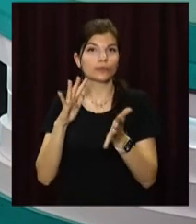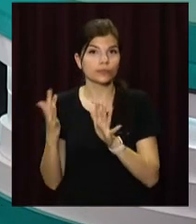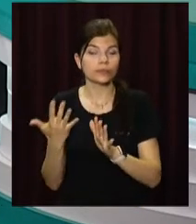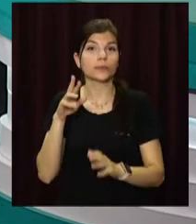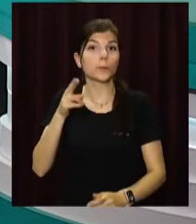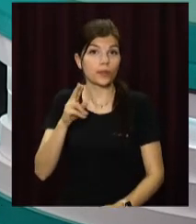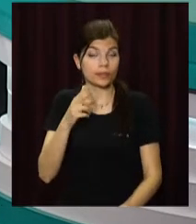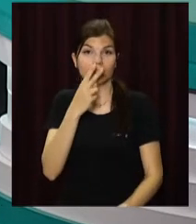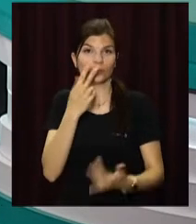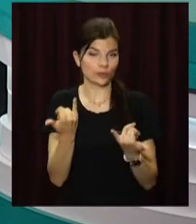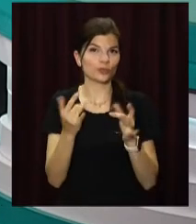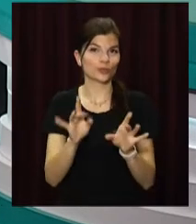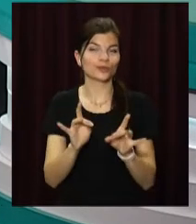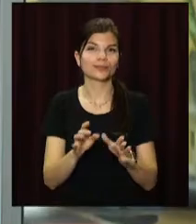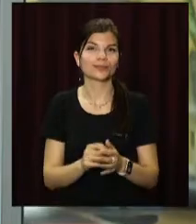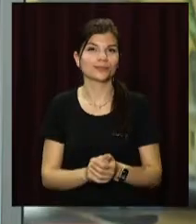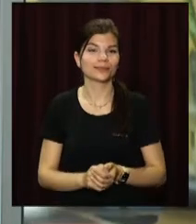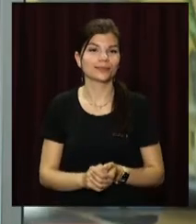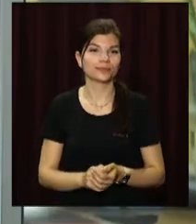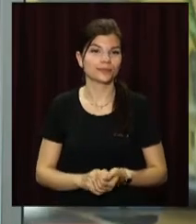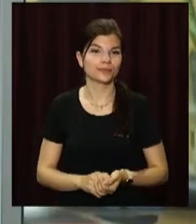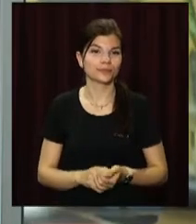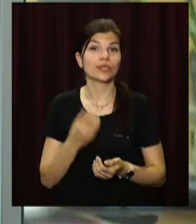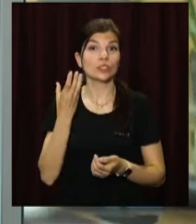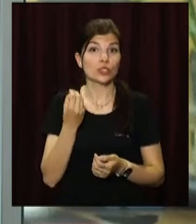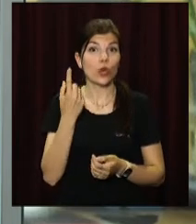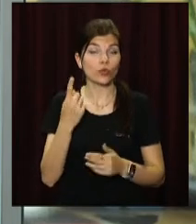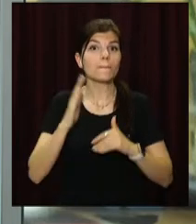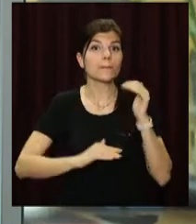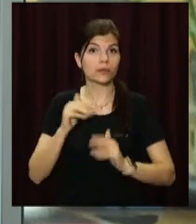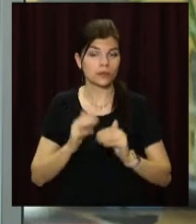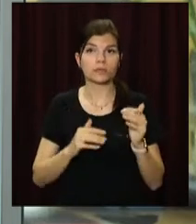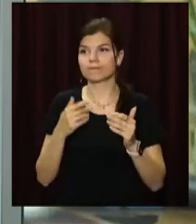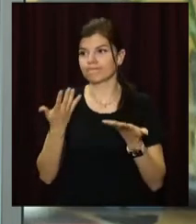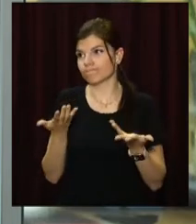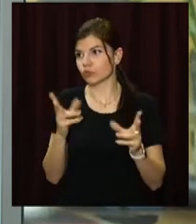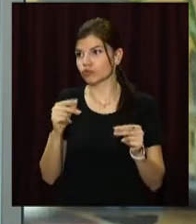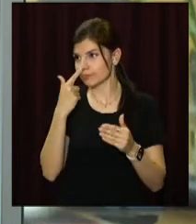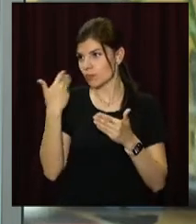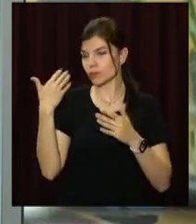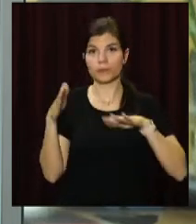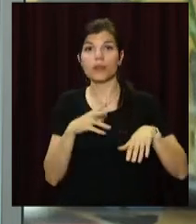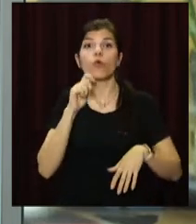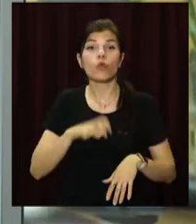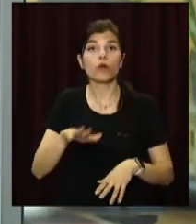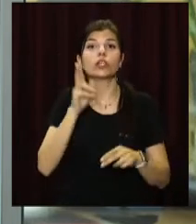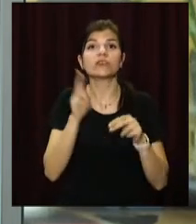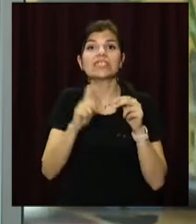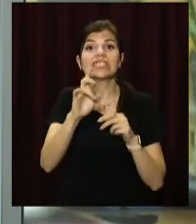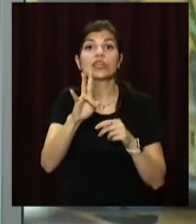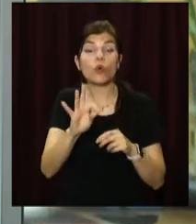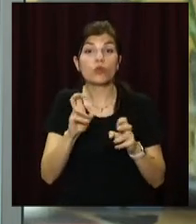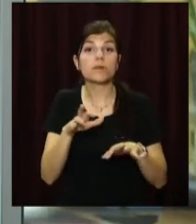події п'ятниці дивіться просто зараз. Ще одне практично позаду. В ці хвилини в Україні завершується ЗНО